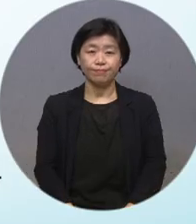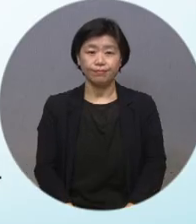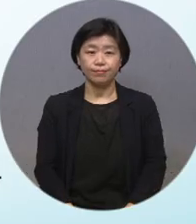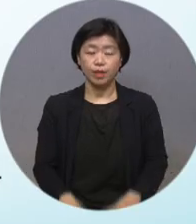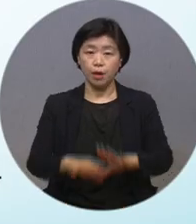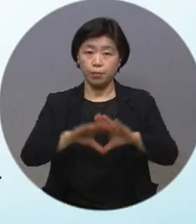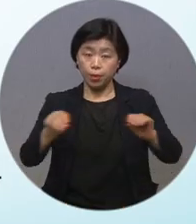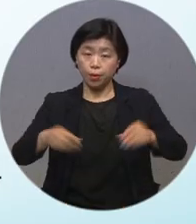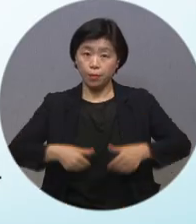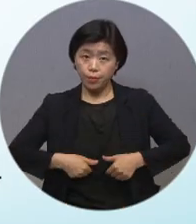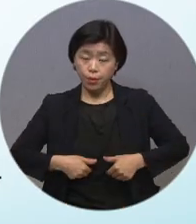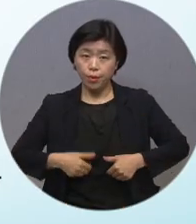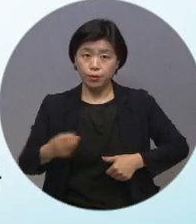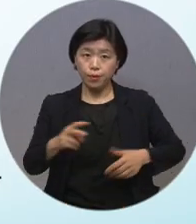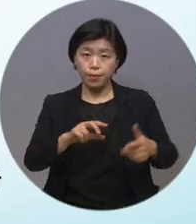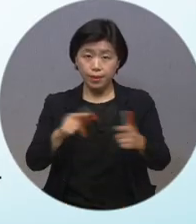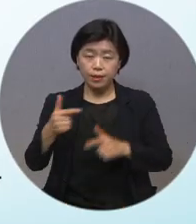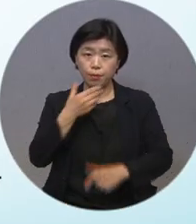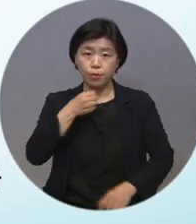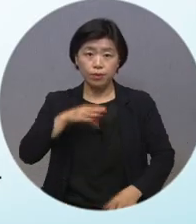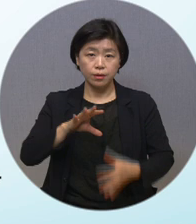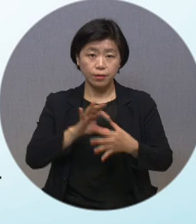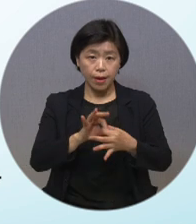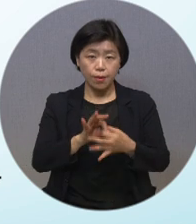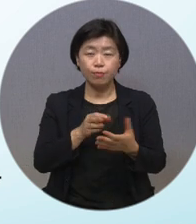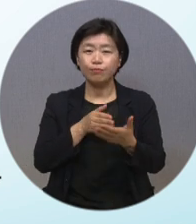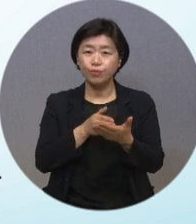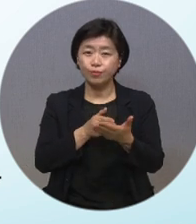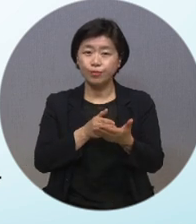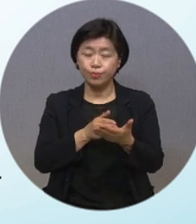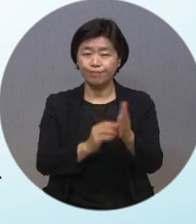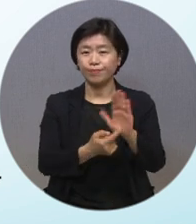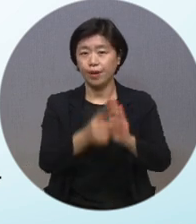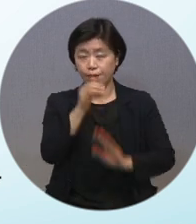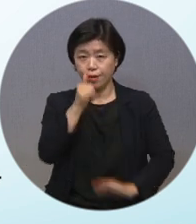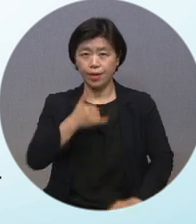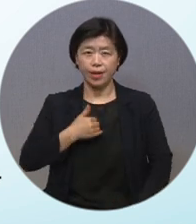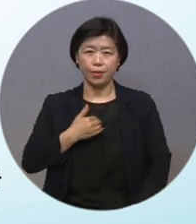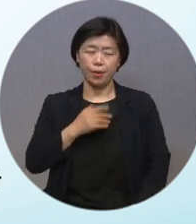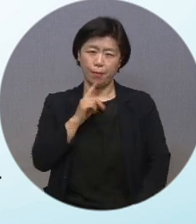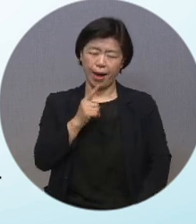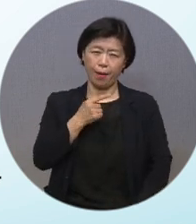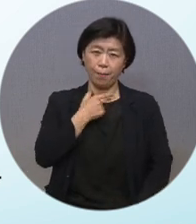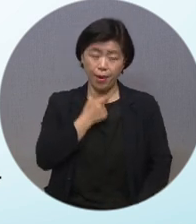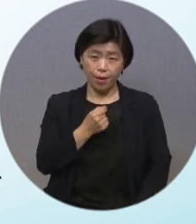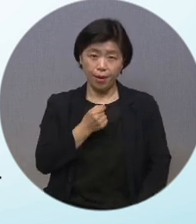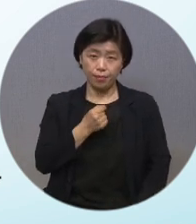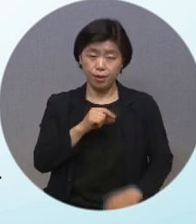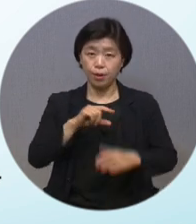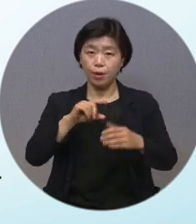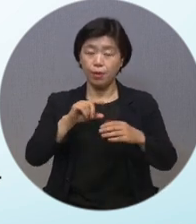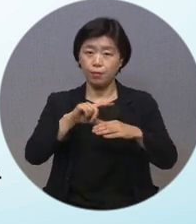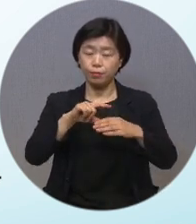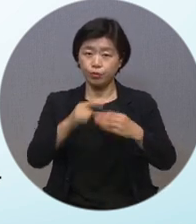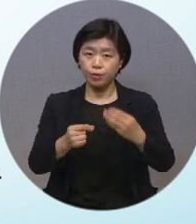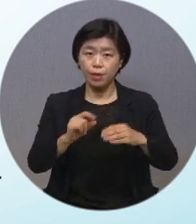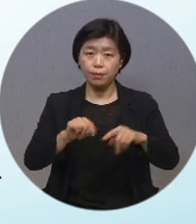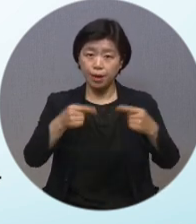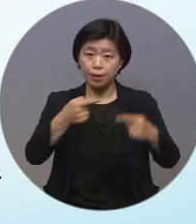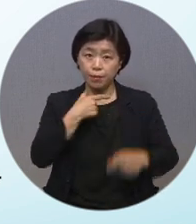해결해야 할 사연이나 복지 관련 제보를 전해드리는 나도 말좀 합시다 참여 방법은 전화번호